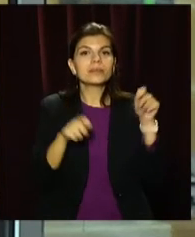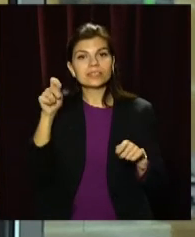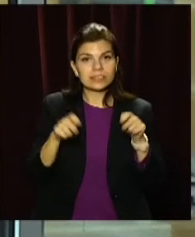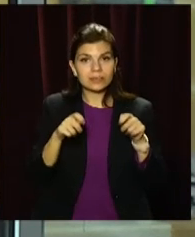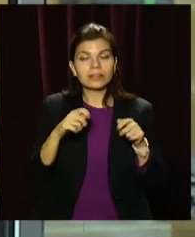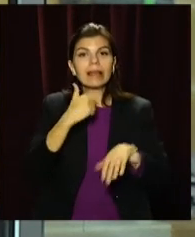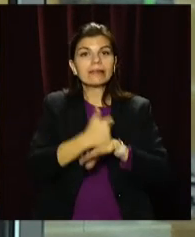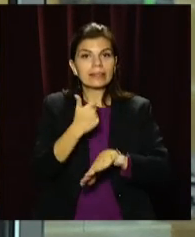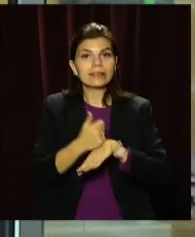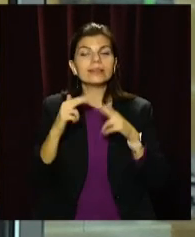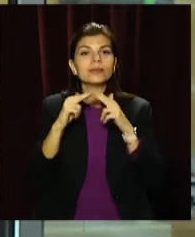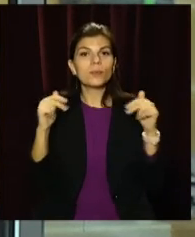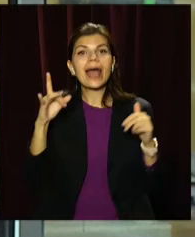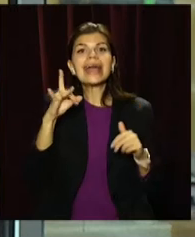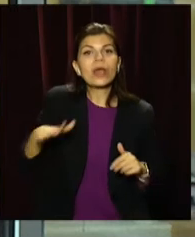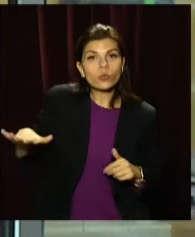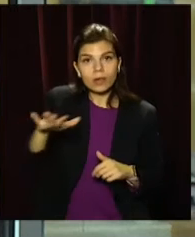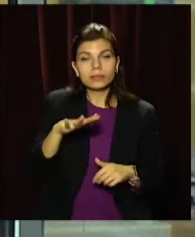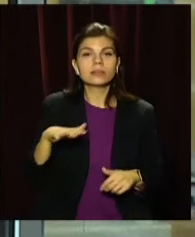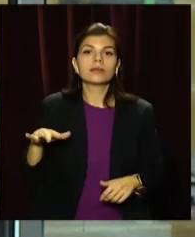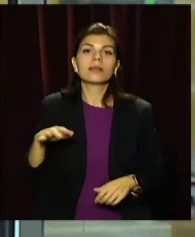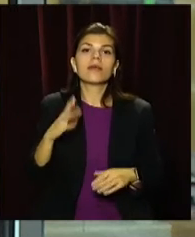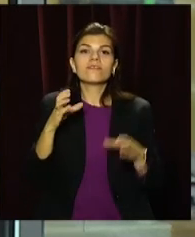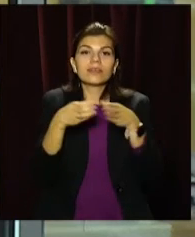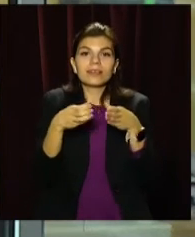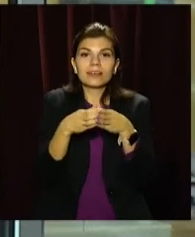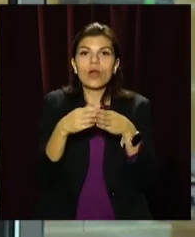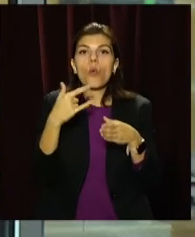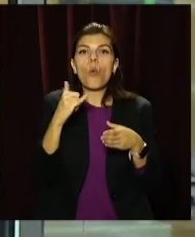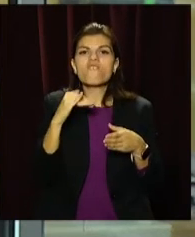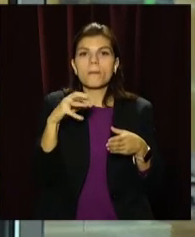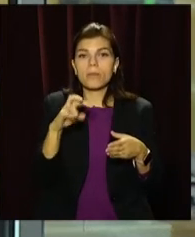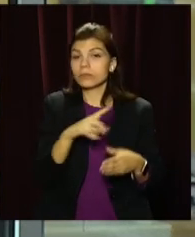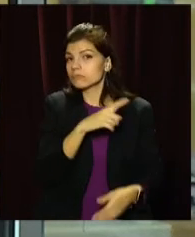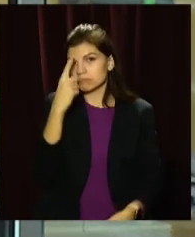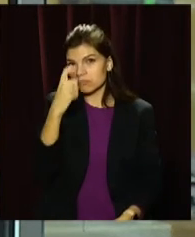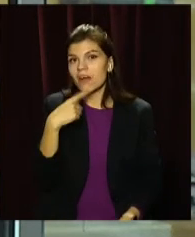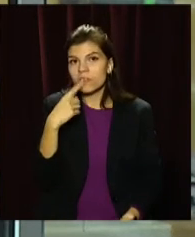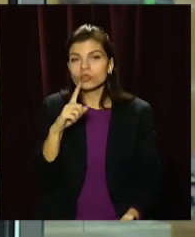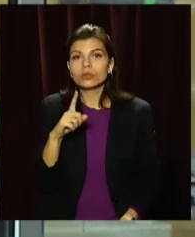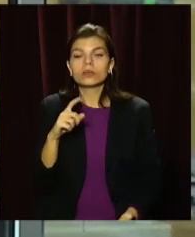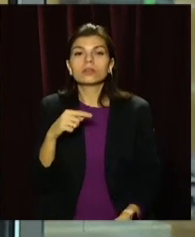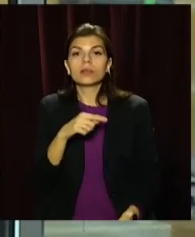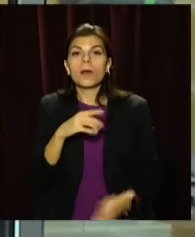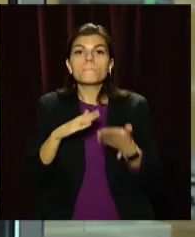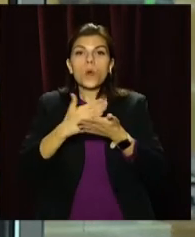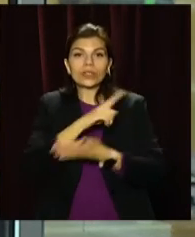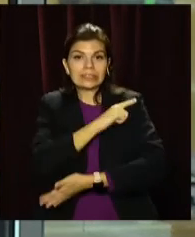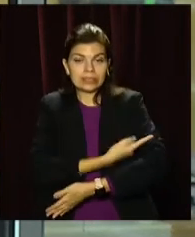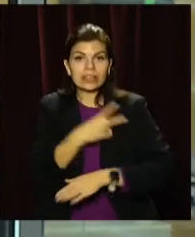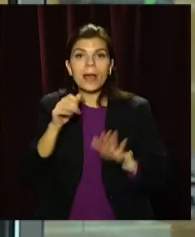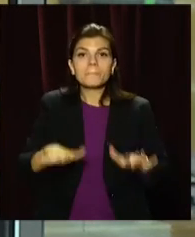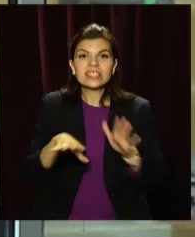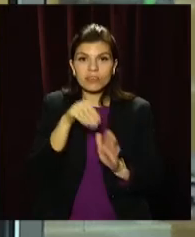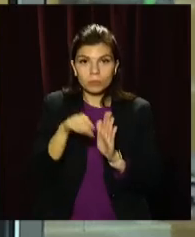лідер Дніпропетровського регіонального осередку партії Геннадій Гуфман. Він зазначив, дебютом політсили на місцевих